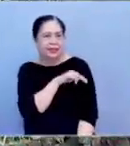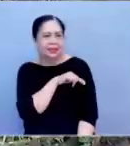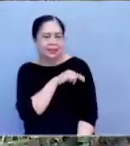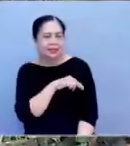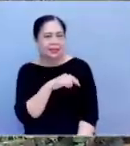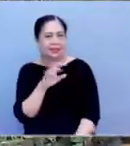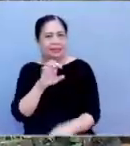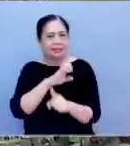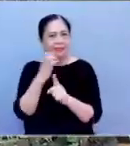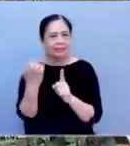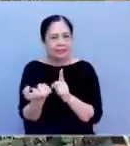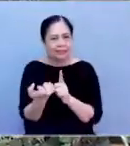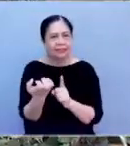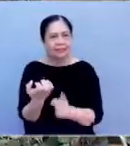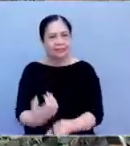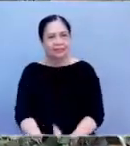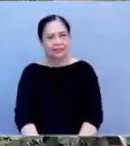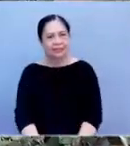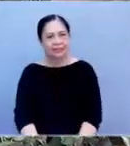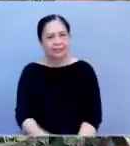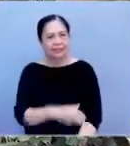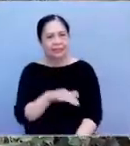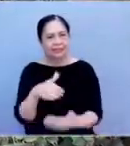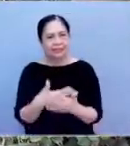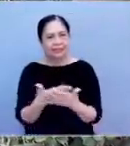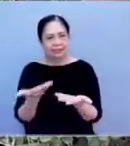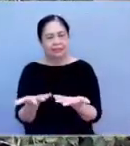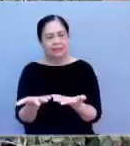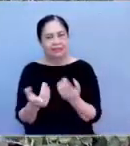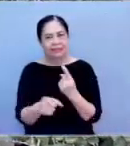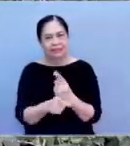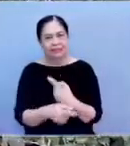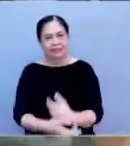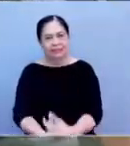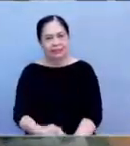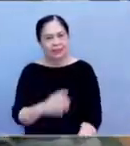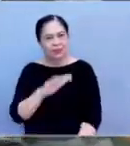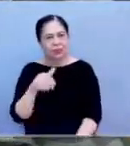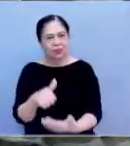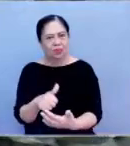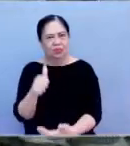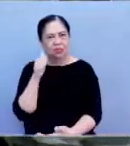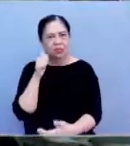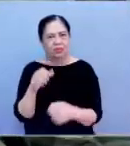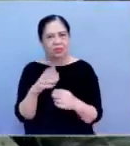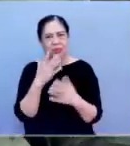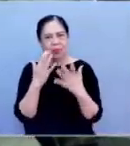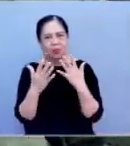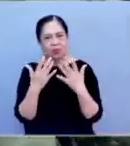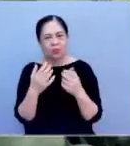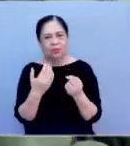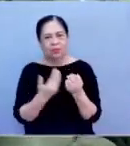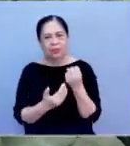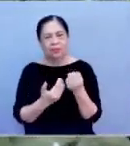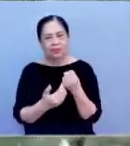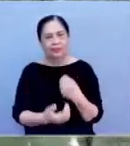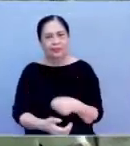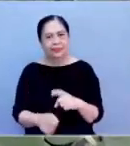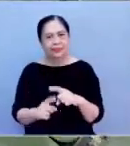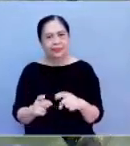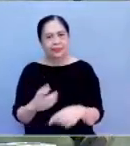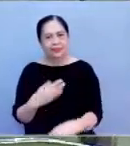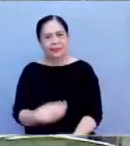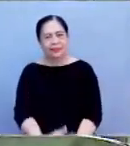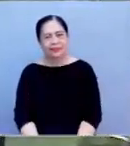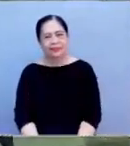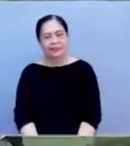environment and ecological, all of that, ito ang sagot, di ba? Kasi yung iba ayaw na masyado makulay. Yes. Magkano to? Ito malaki.